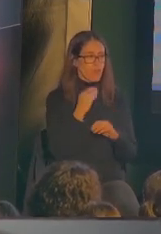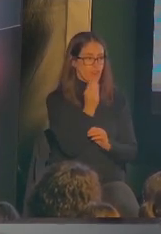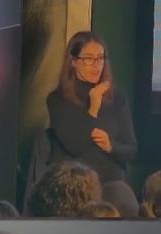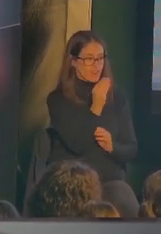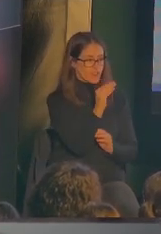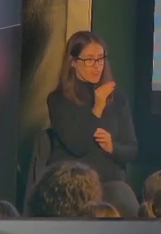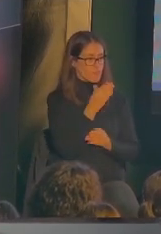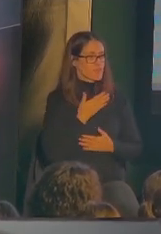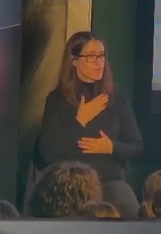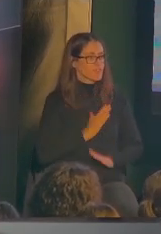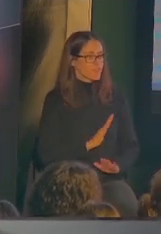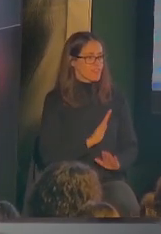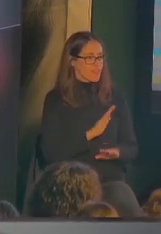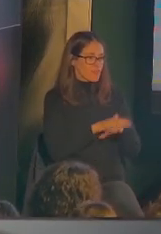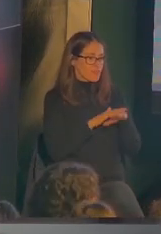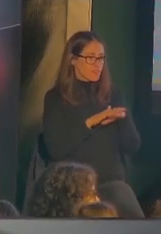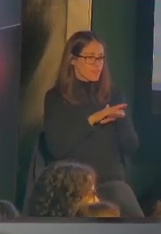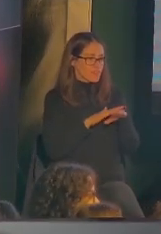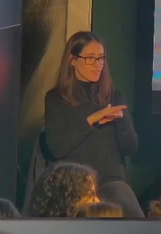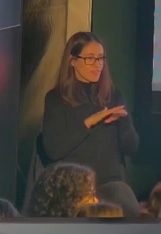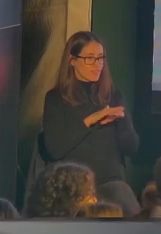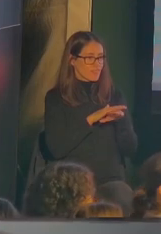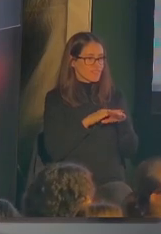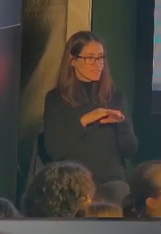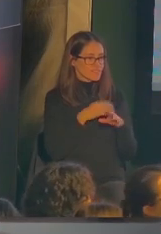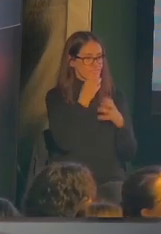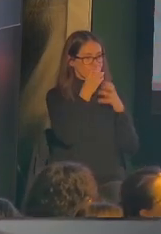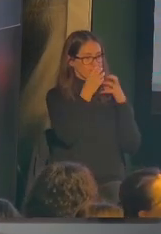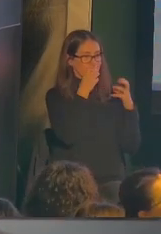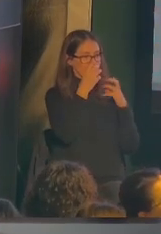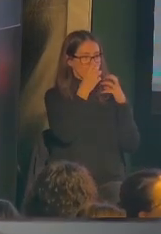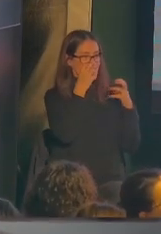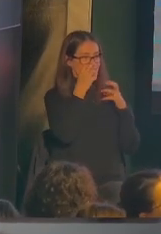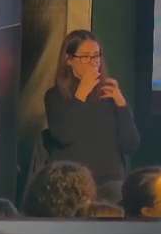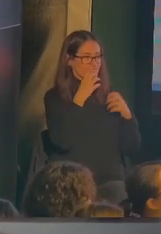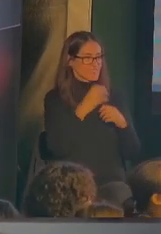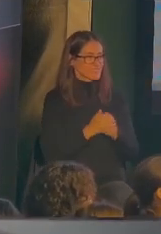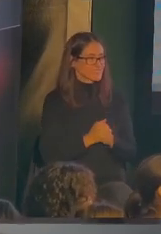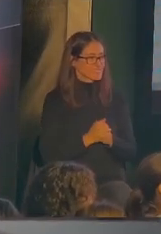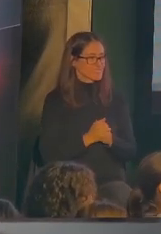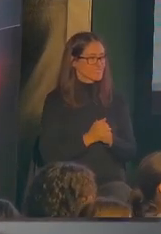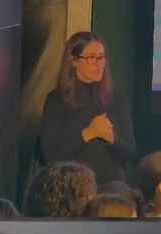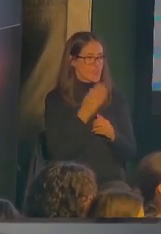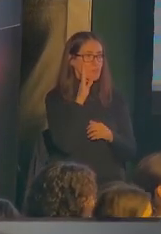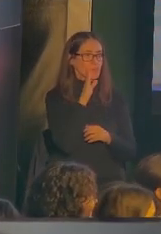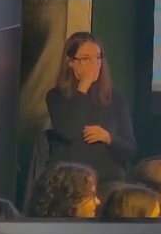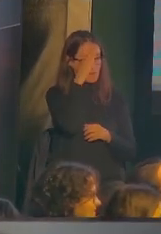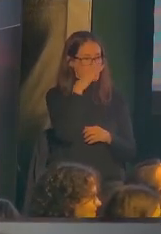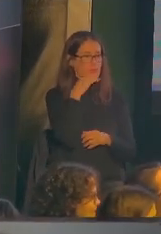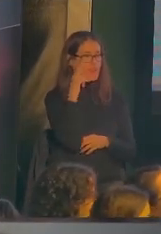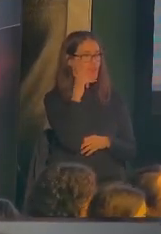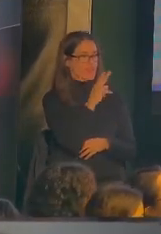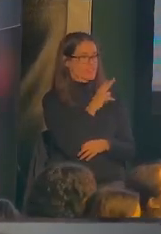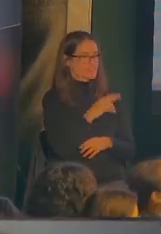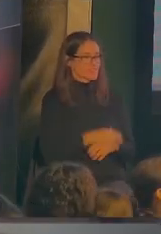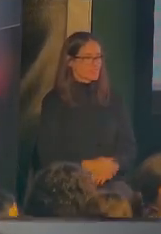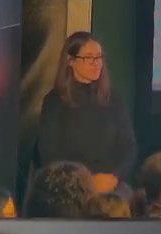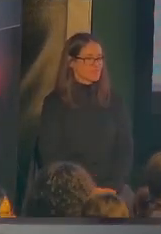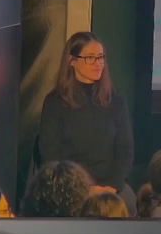és la meva filla, disculpeu que està aquí donant-ho tot. Veu el seu pare aquí dalt i...